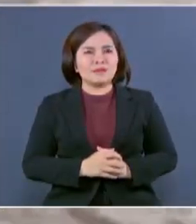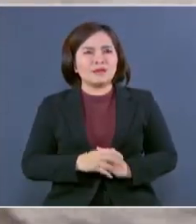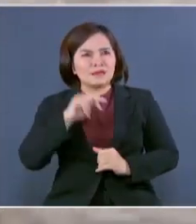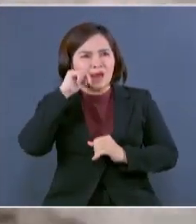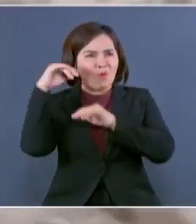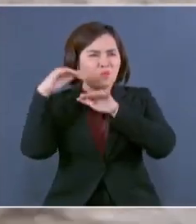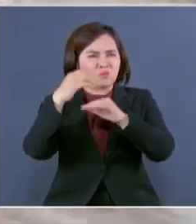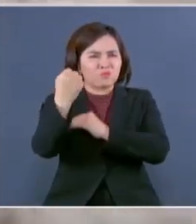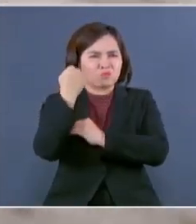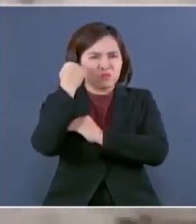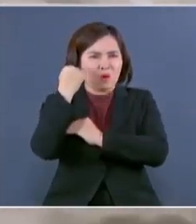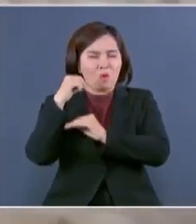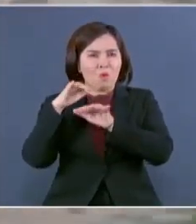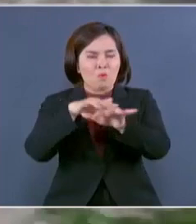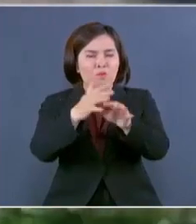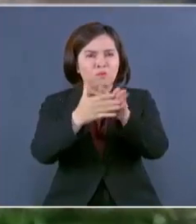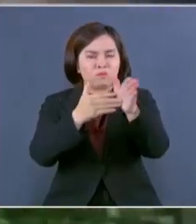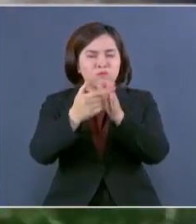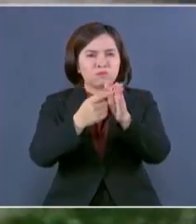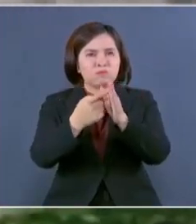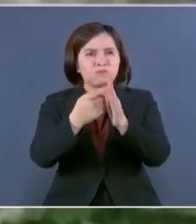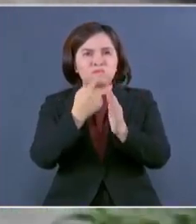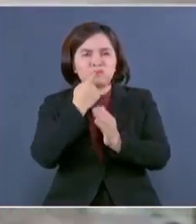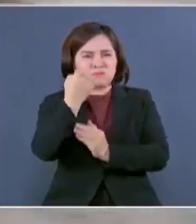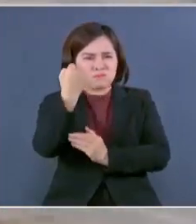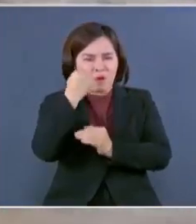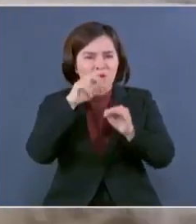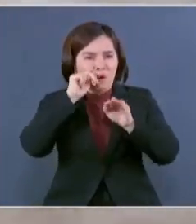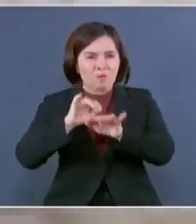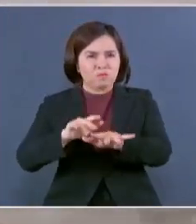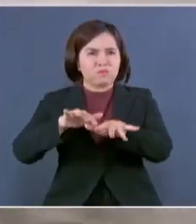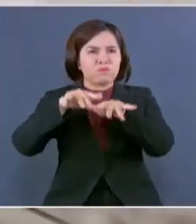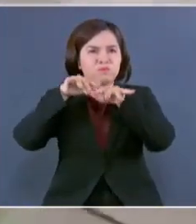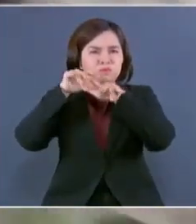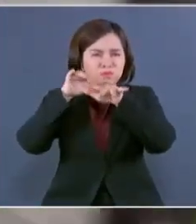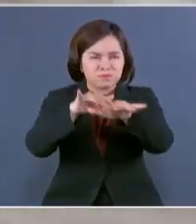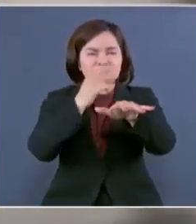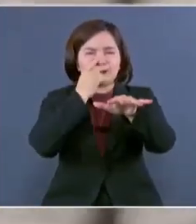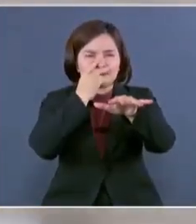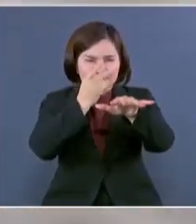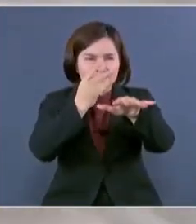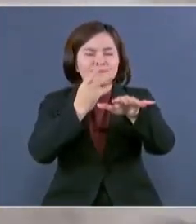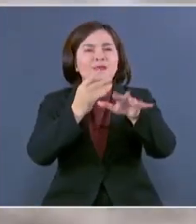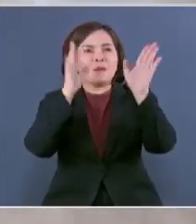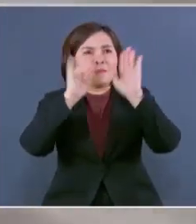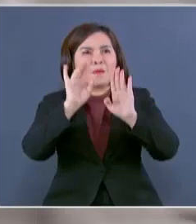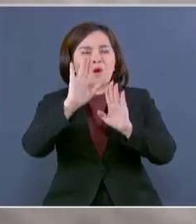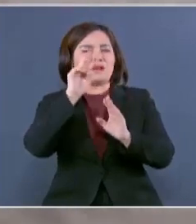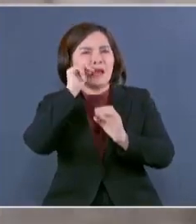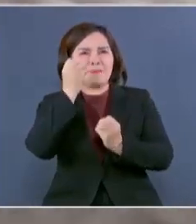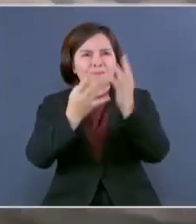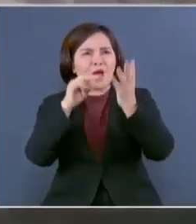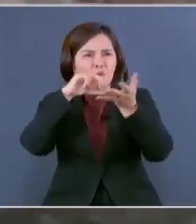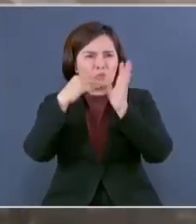แรงแล้วก็ปริมาณสูงเลยทีเดียวนะครับเพิ่มระดับเนี่ยขึ้นอย่างรวดเร็วมีน้ำสีขุ่นเข้มแบบนี้นี่คือน้ำป่าชัดๆครับ